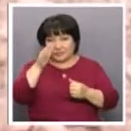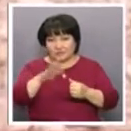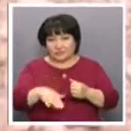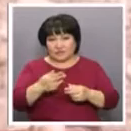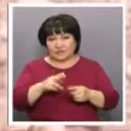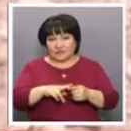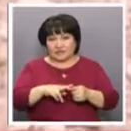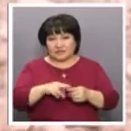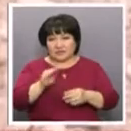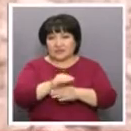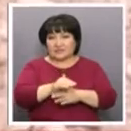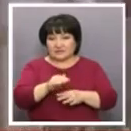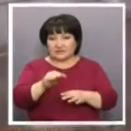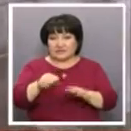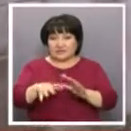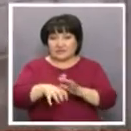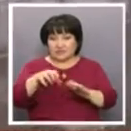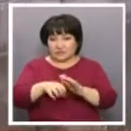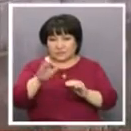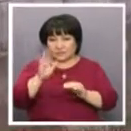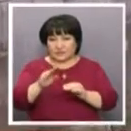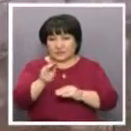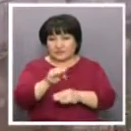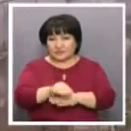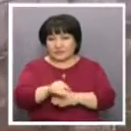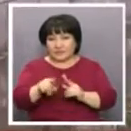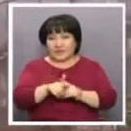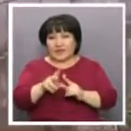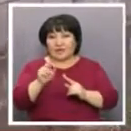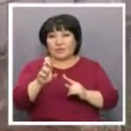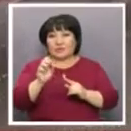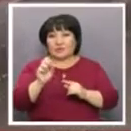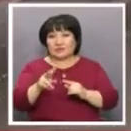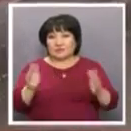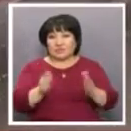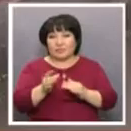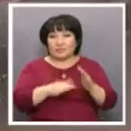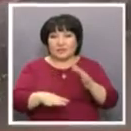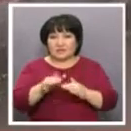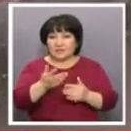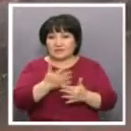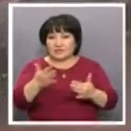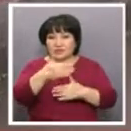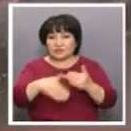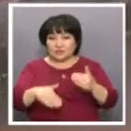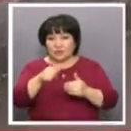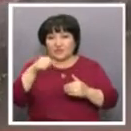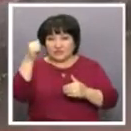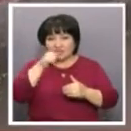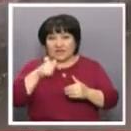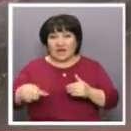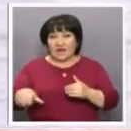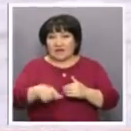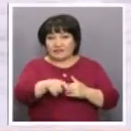насос қоямыз Алматы қаласы құтқару қызметінің. Ақбұлақ ықшам ауданындағы бірқатар көшелерге өткен жылы арықтар жасалған,